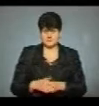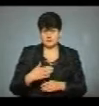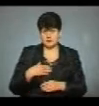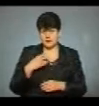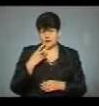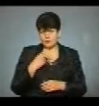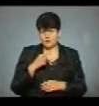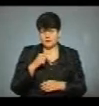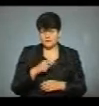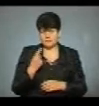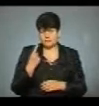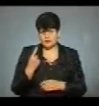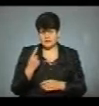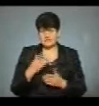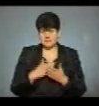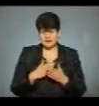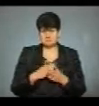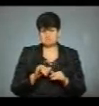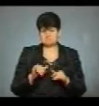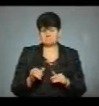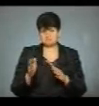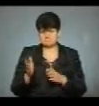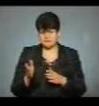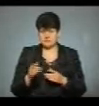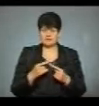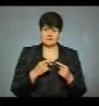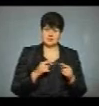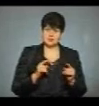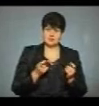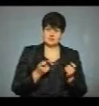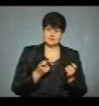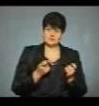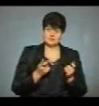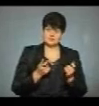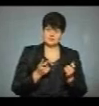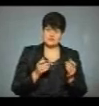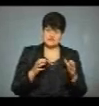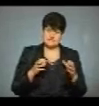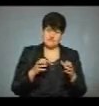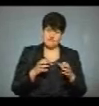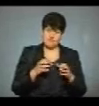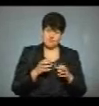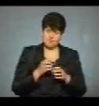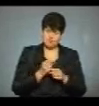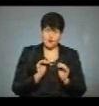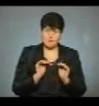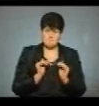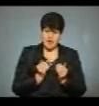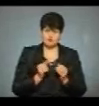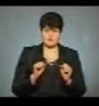він в одній мірі є прогресивним, в іншій мірі він дещо звужує чи обмежує